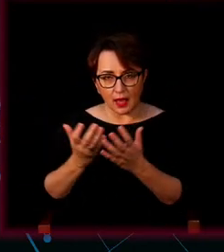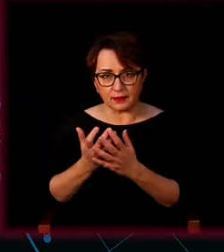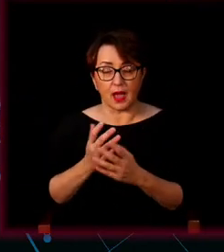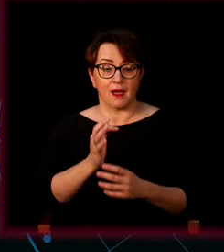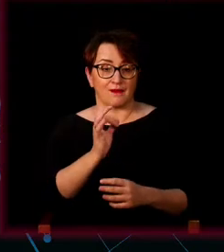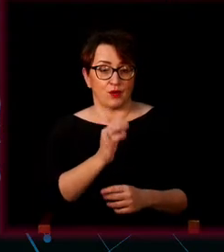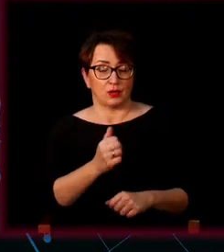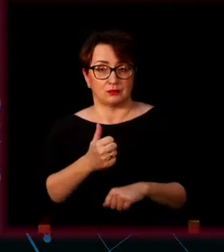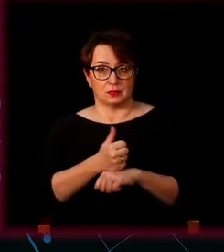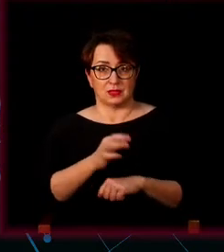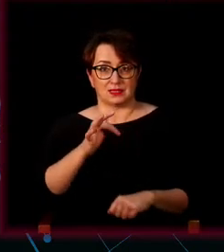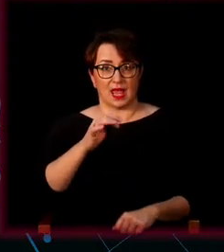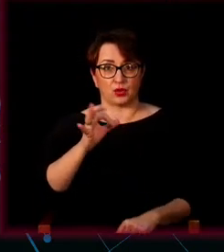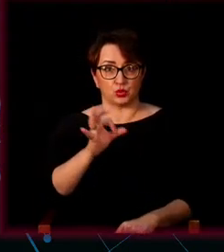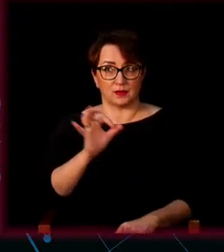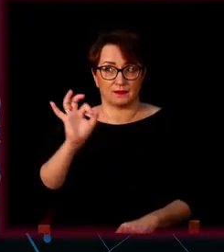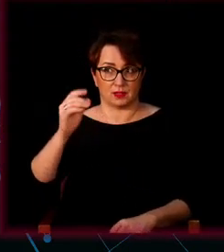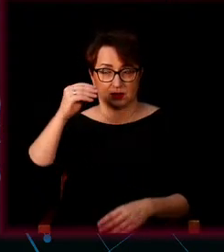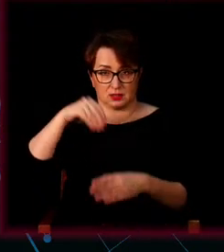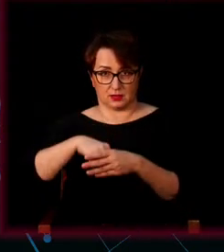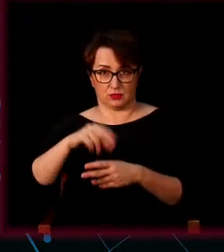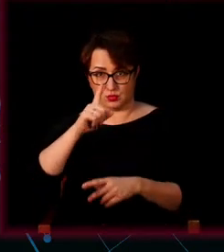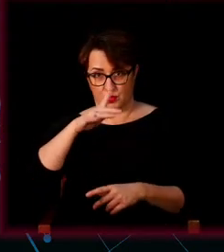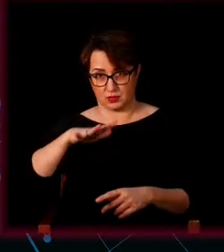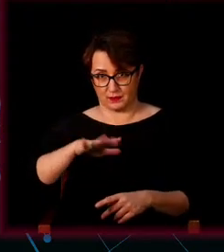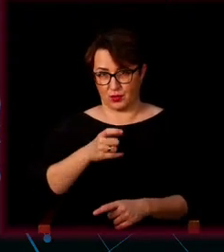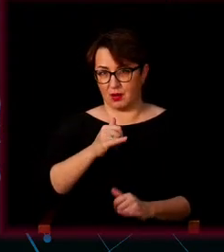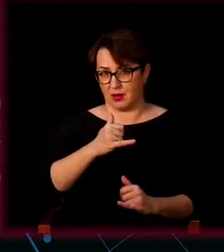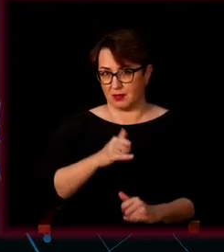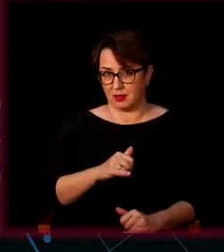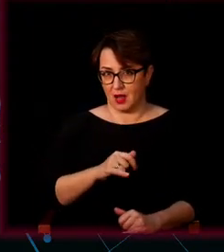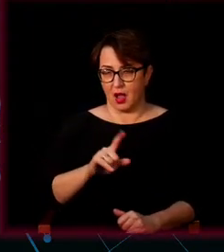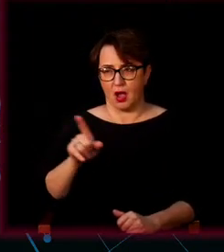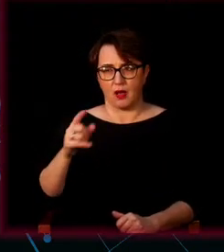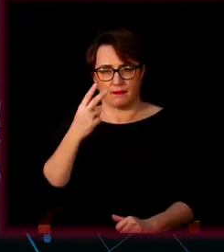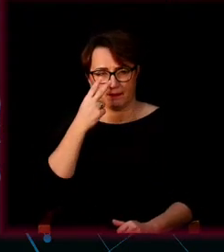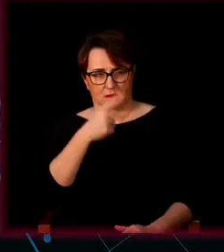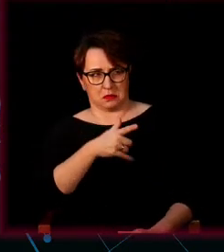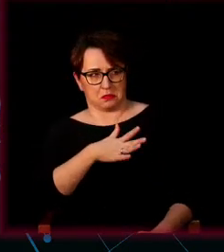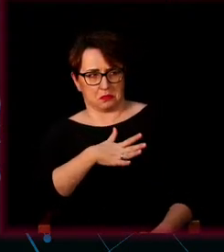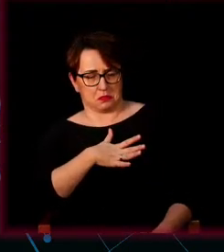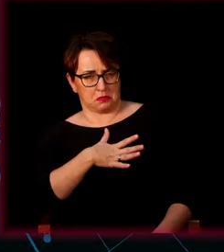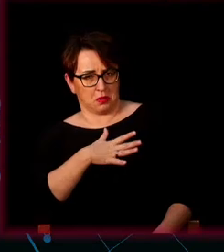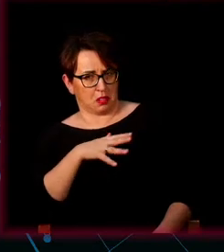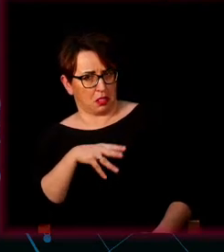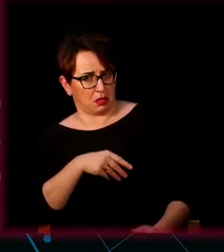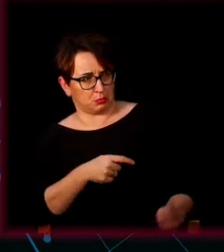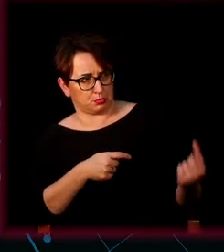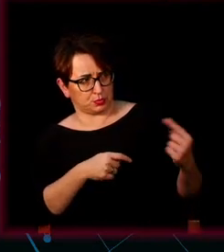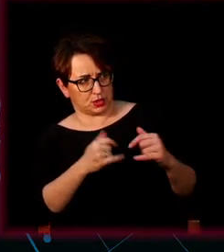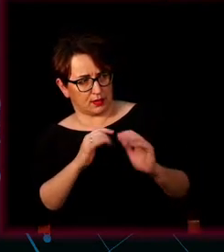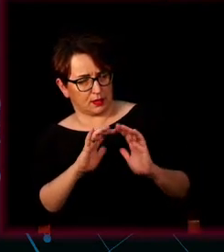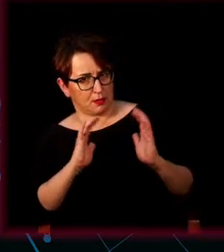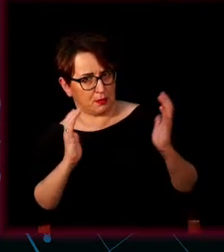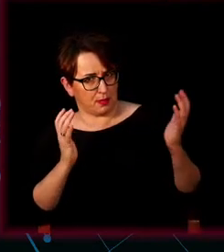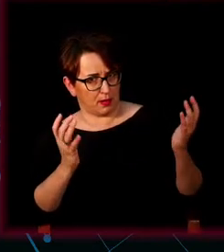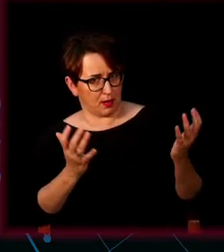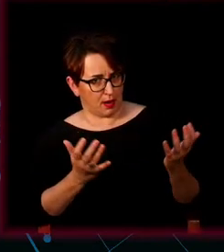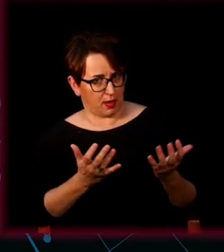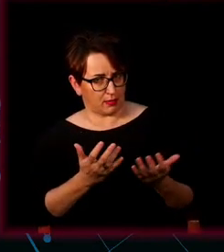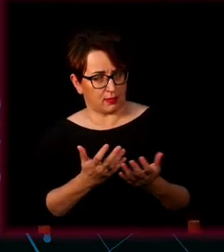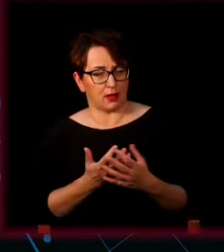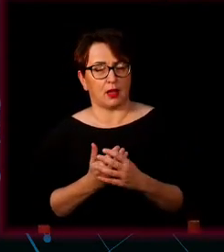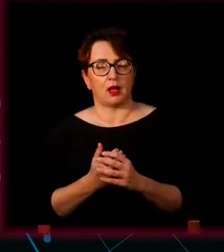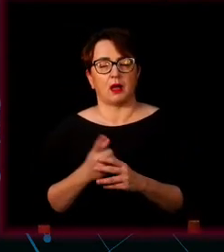jego status w tym całym społeczeństwie też jest inny, bo po pierwsze jest on tym przedziwnym przybyszem z innej planety, co